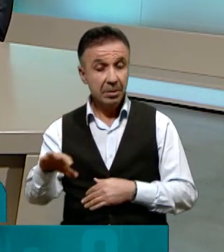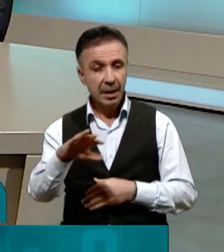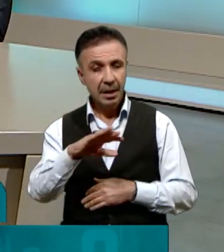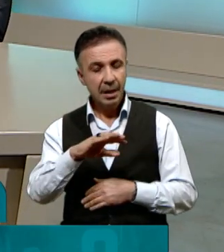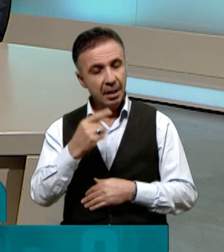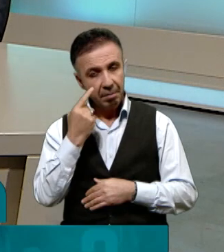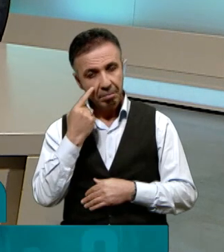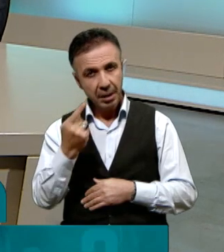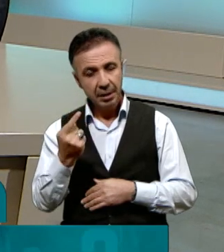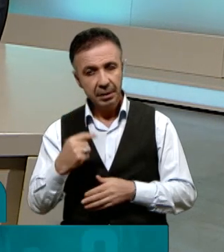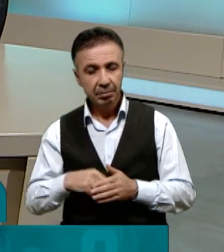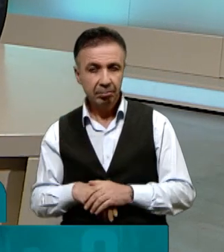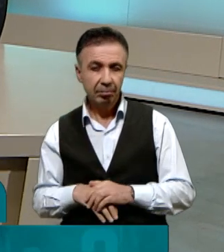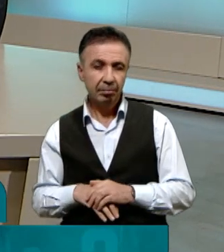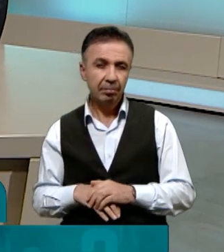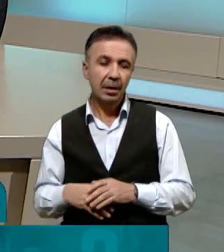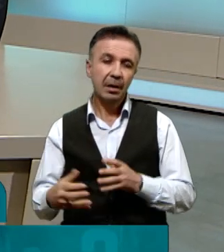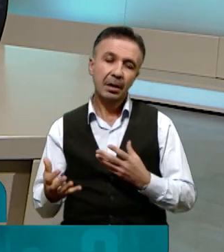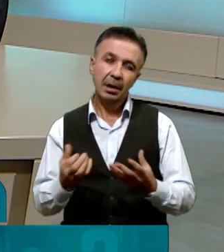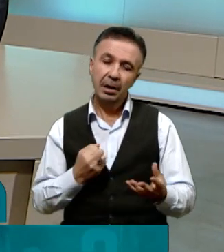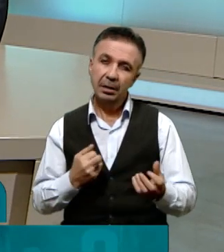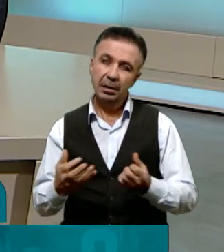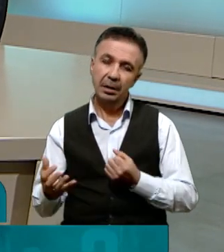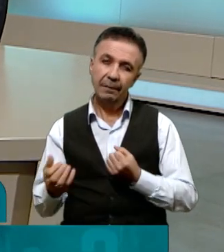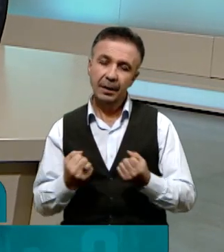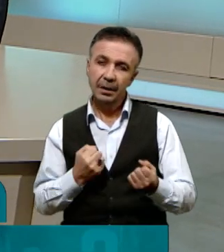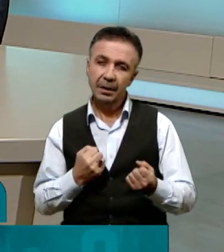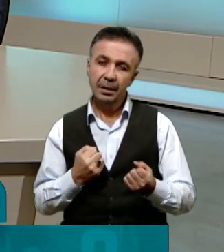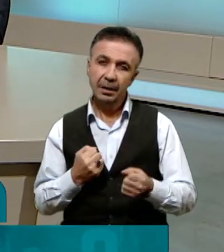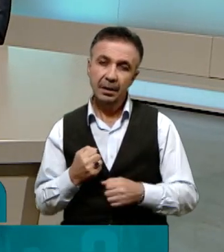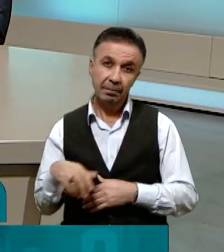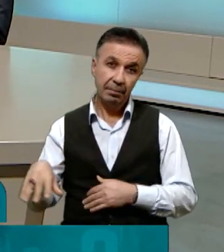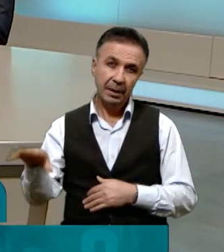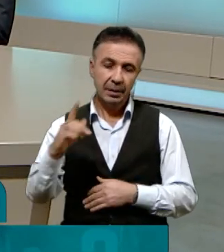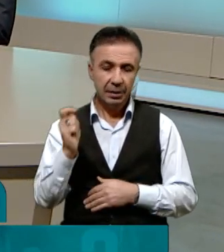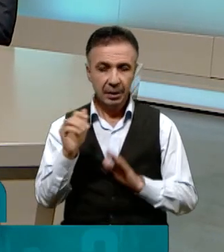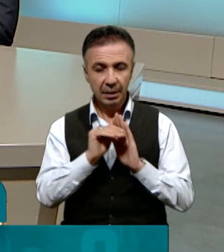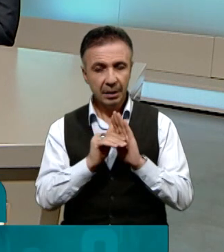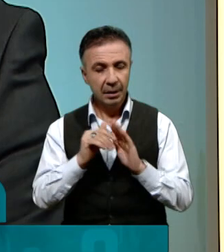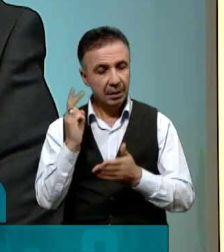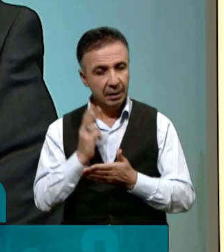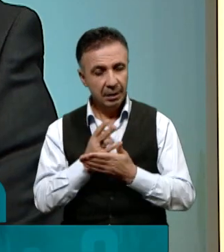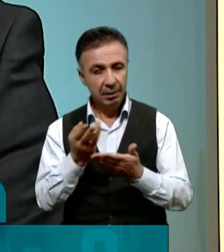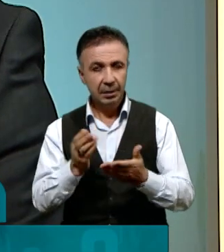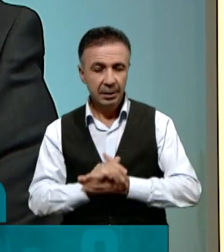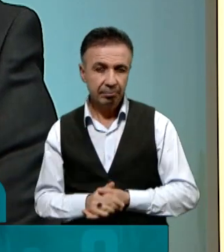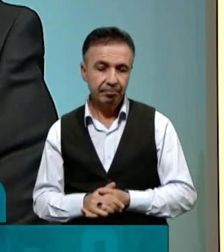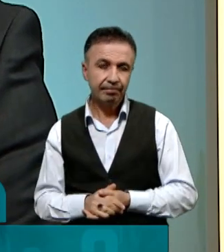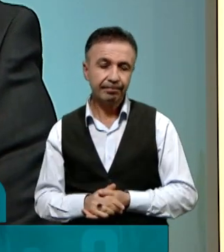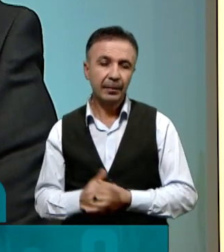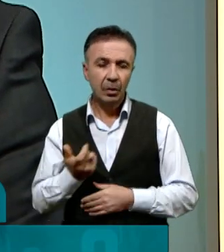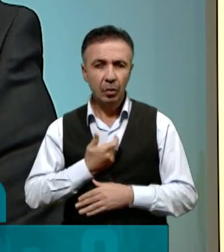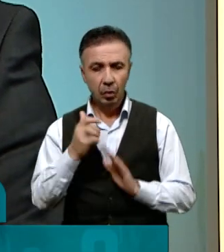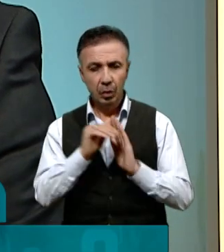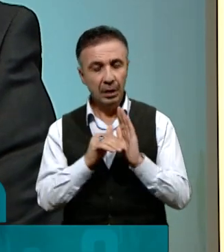Piyasanın genel gidişatını tamamen ne belirler? Alışveriş veya diyelim ki piyasa şartları belirler. Ama biraz önceki dediğim ilkeler